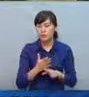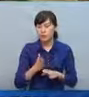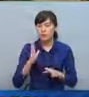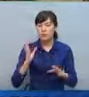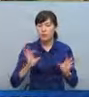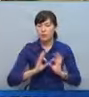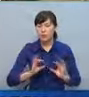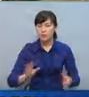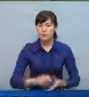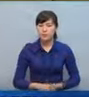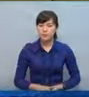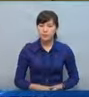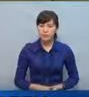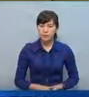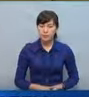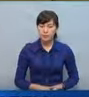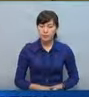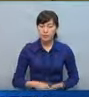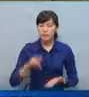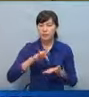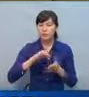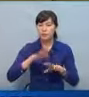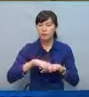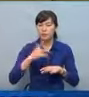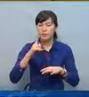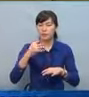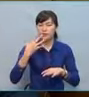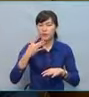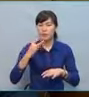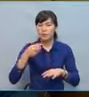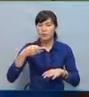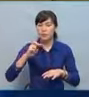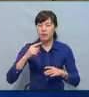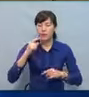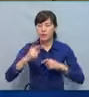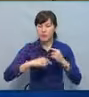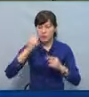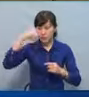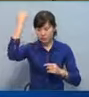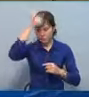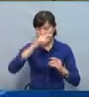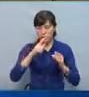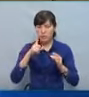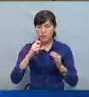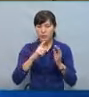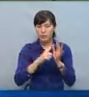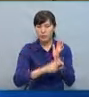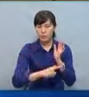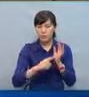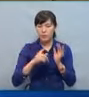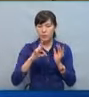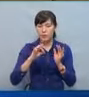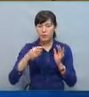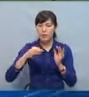жеткізді. Былтыр қаланың бюджеті 150 миллиард теңге болатын болса, келесі жылға біз 770 миллиард қойдық, 20 миллиардқа